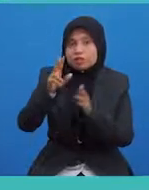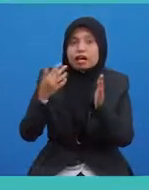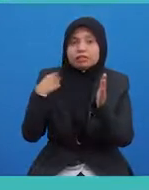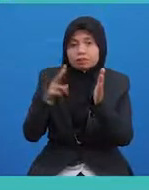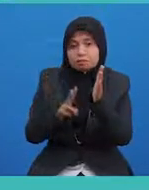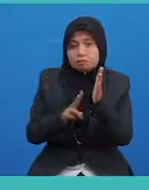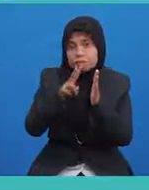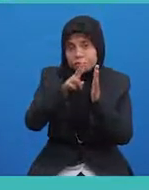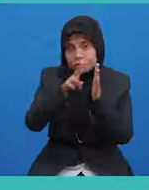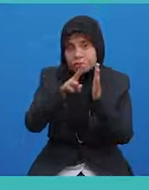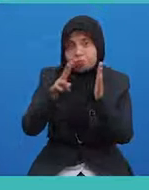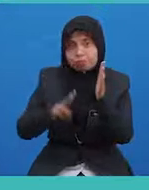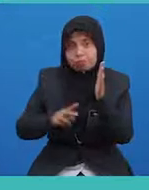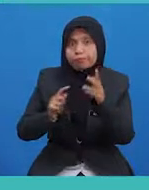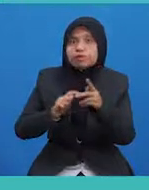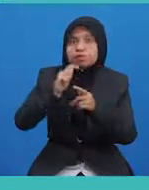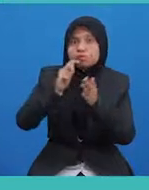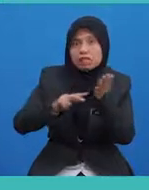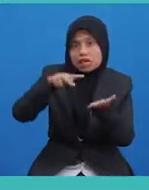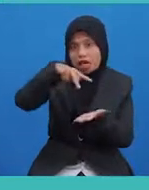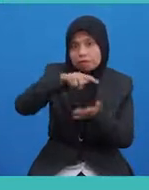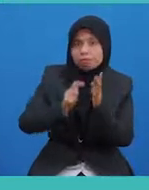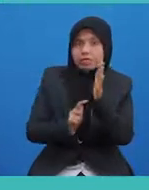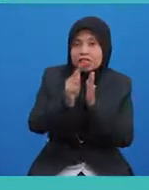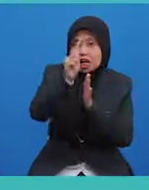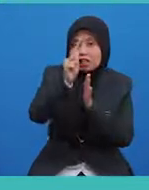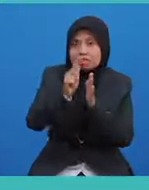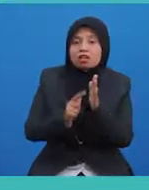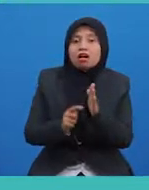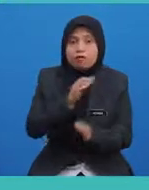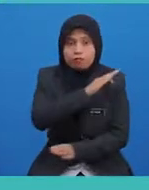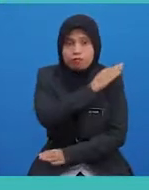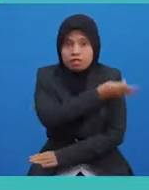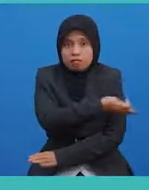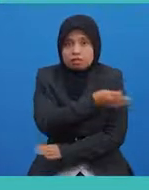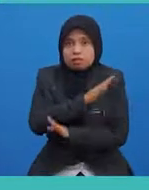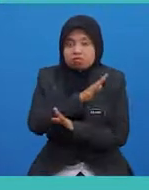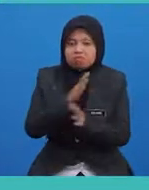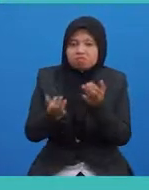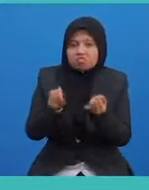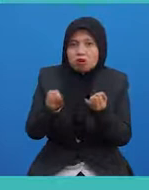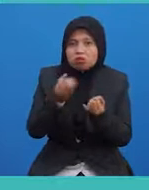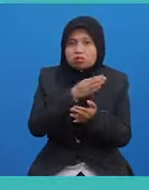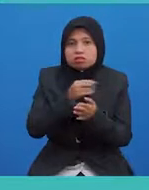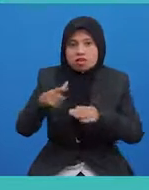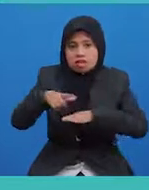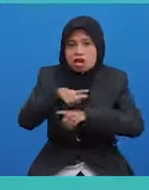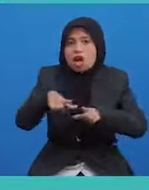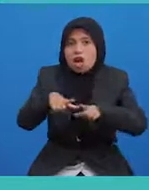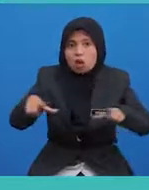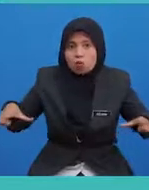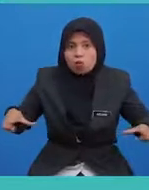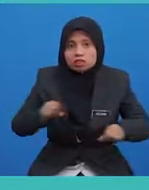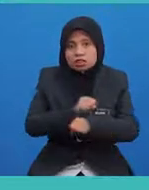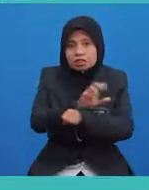peningkatan. Indonesia pula menurun. Filipina tidak konsisten dan keluasan hutan Singapura